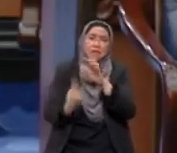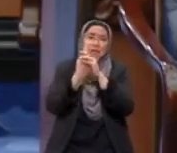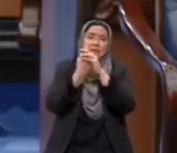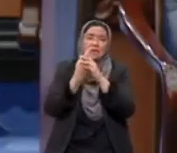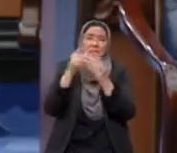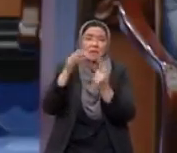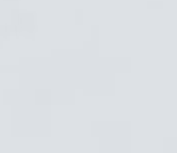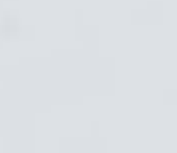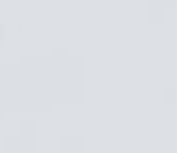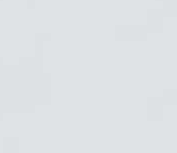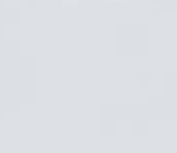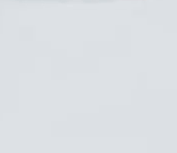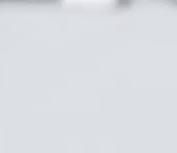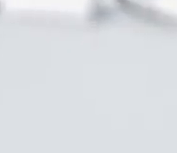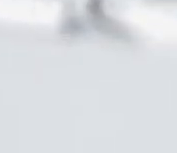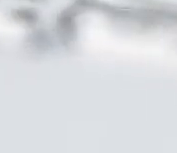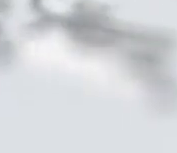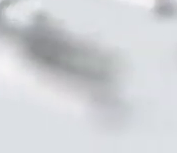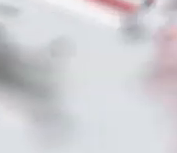terima kasih